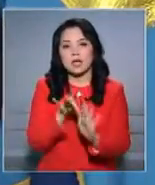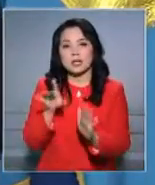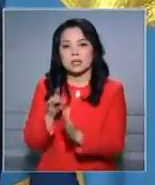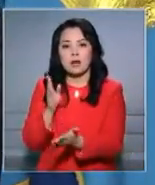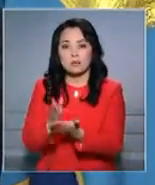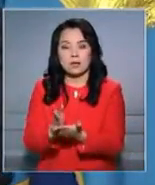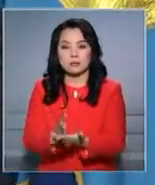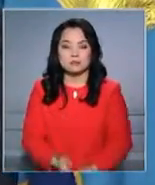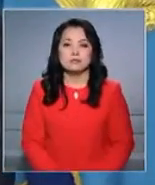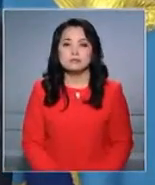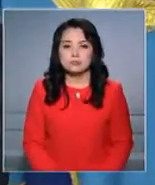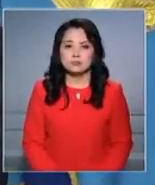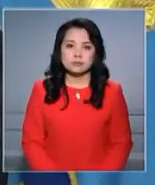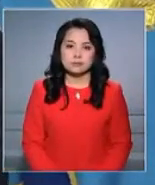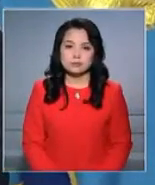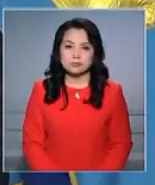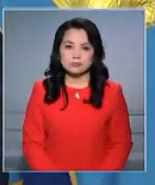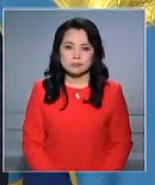алынған.